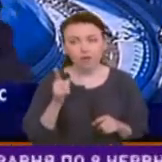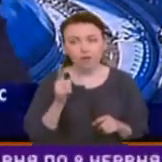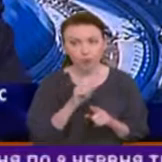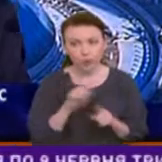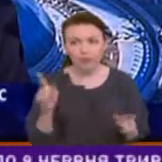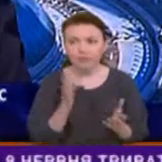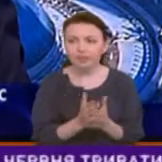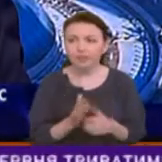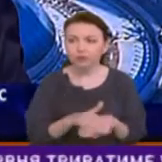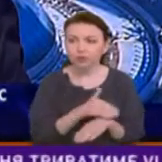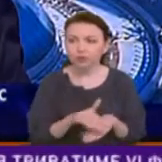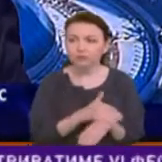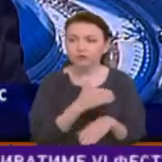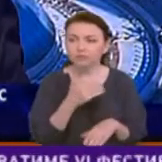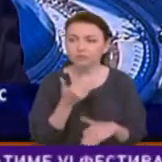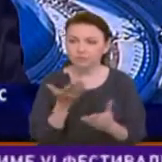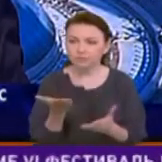нюанс. Будь ласка,